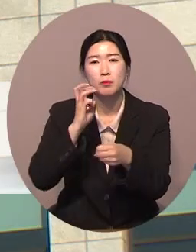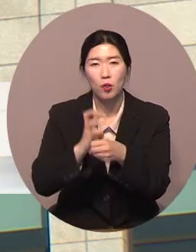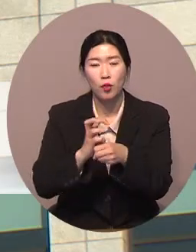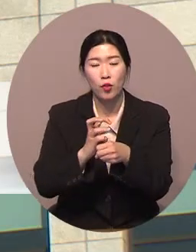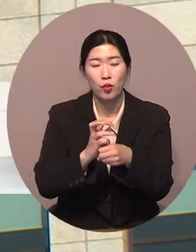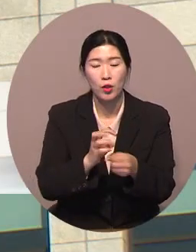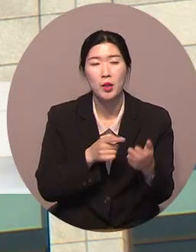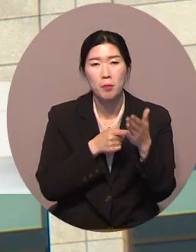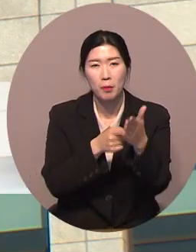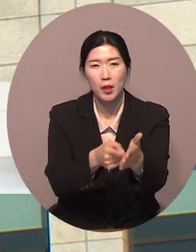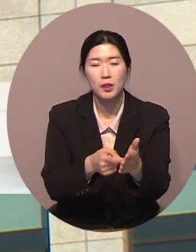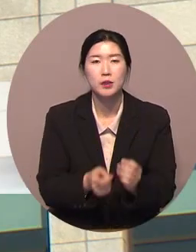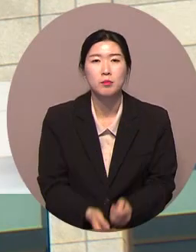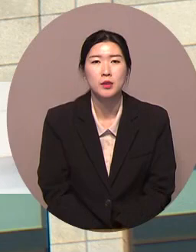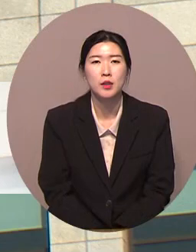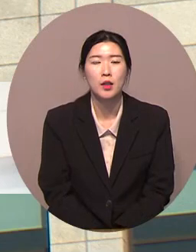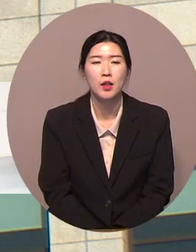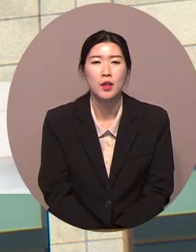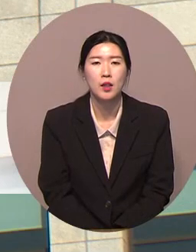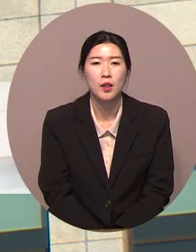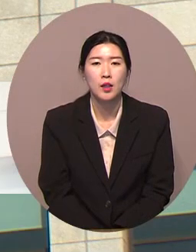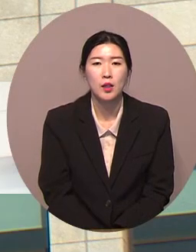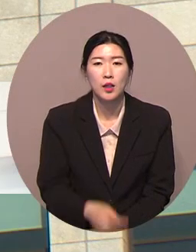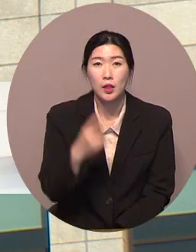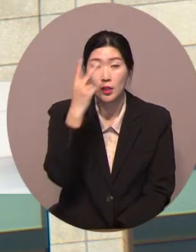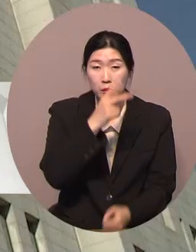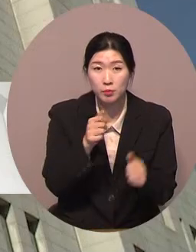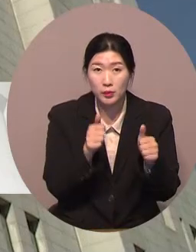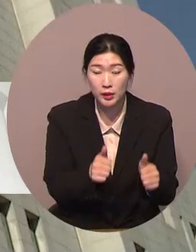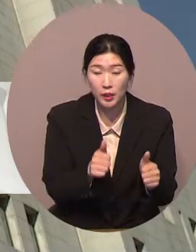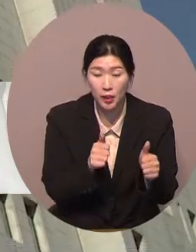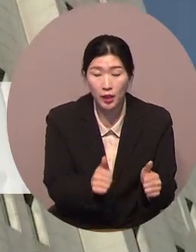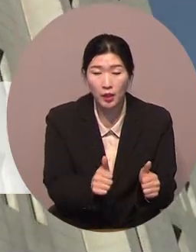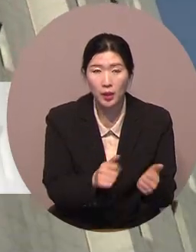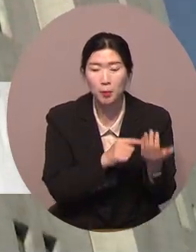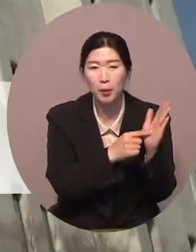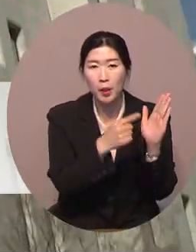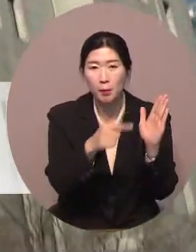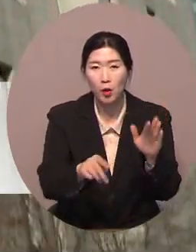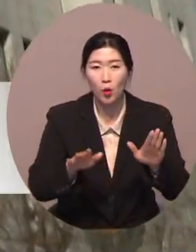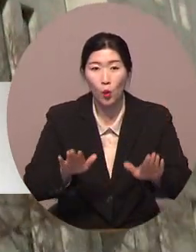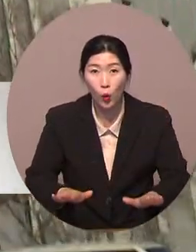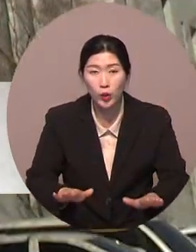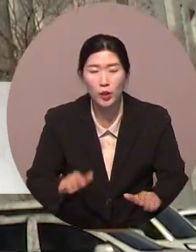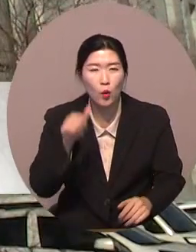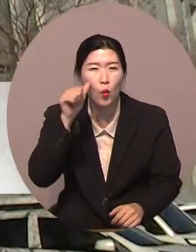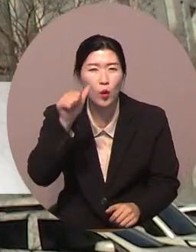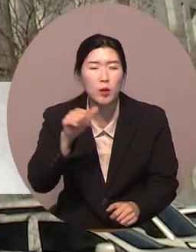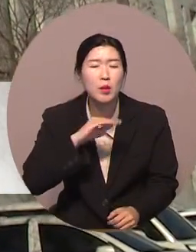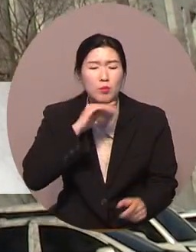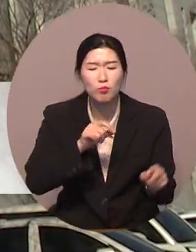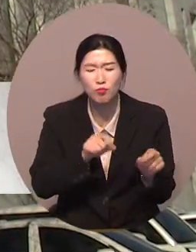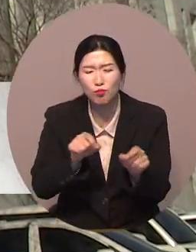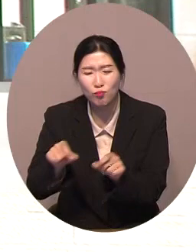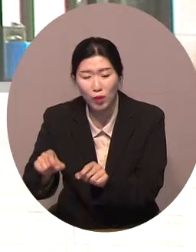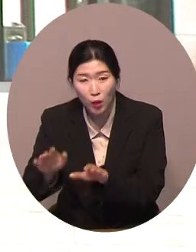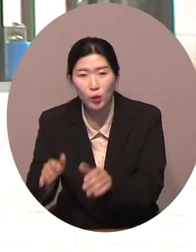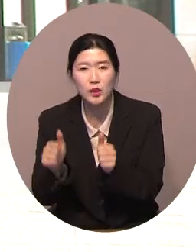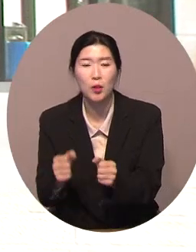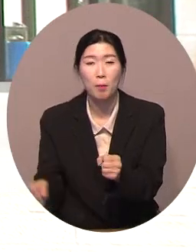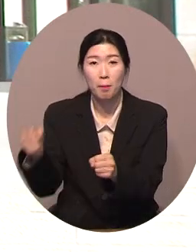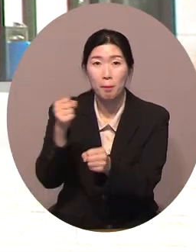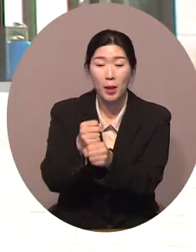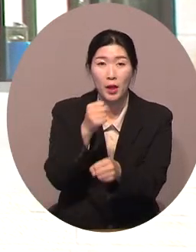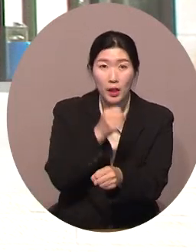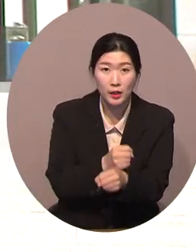30년을 구형했습니다 대전지검 여성아동 범죄 조사부는 오늘 5개월 만에 재개된 정시 재판에서